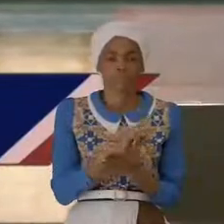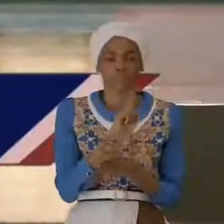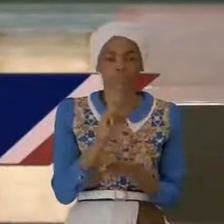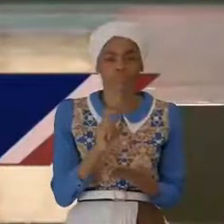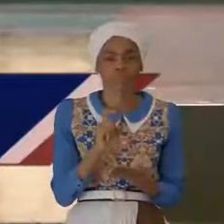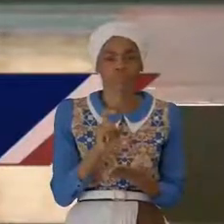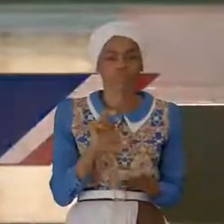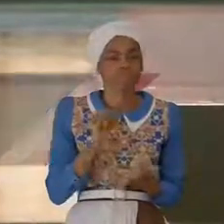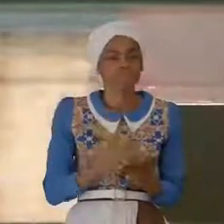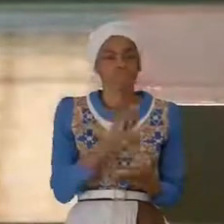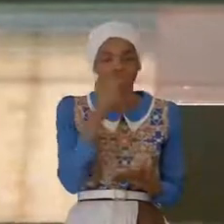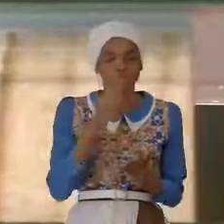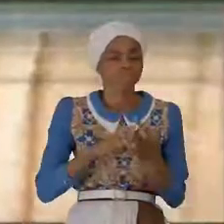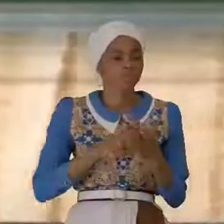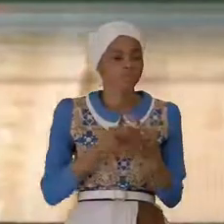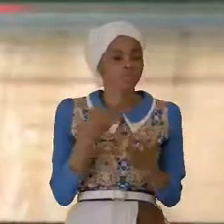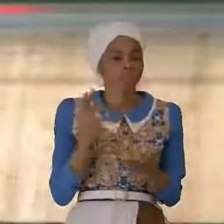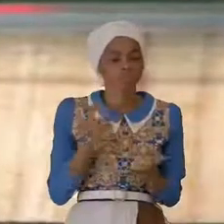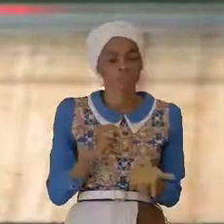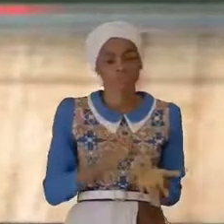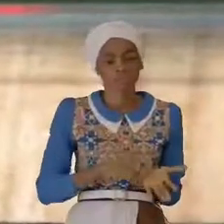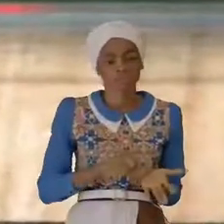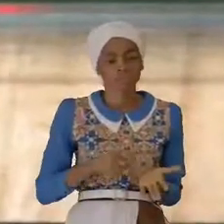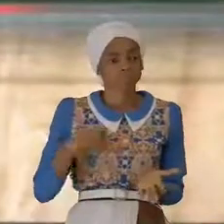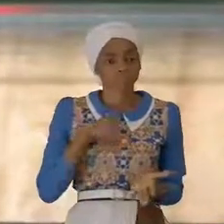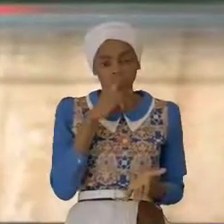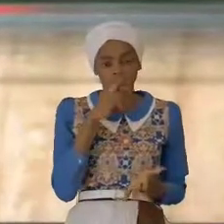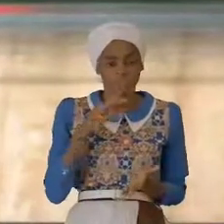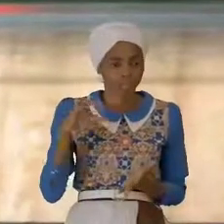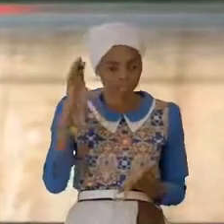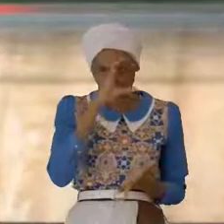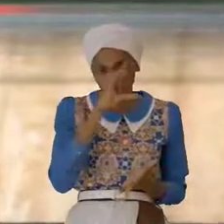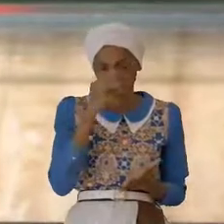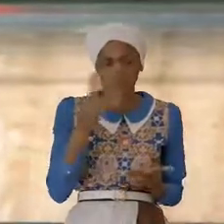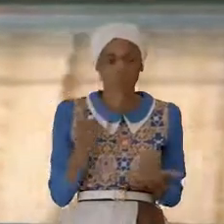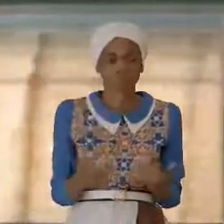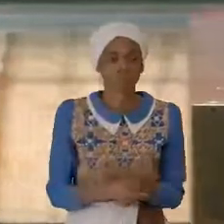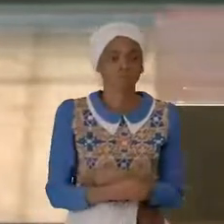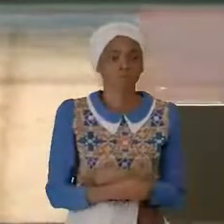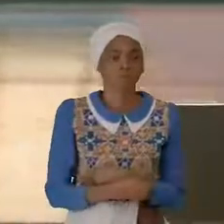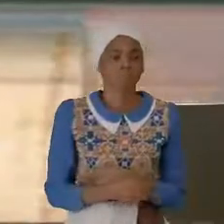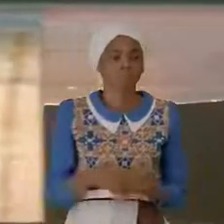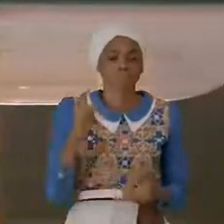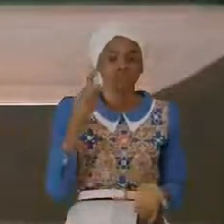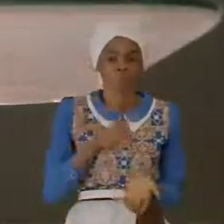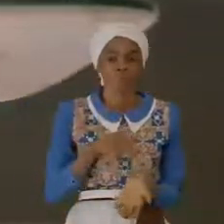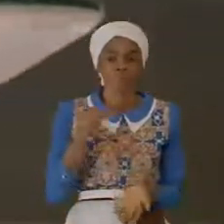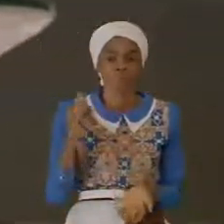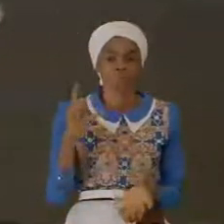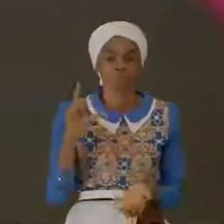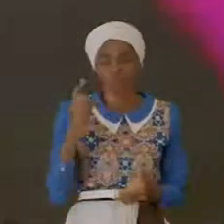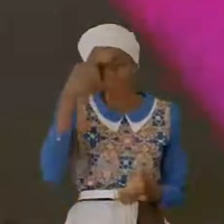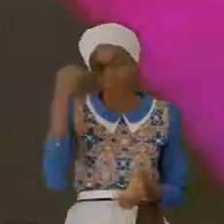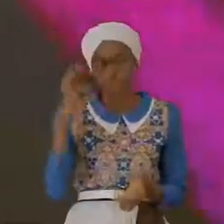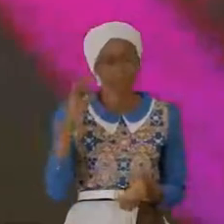la vérité. C'est le commencement du passage de notre étude d'aujourd'hui. L'apôtre Paul, à